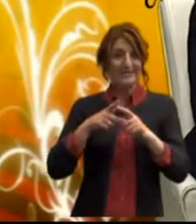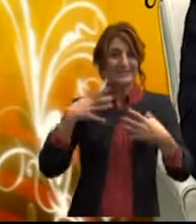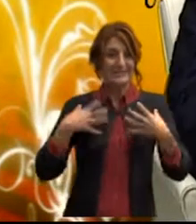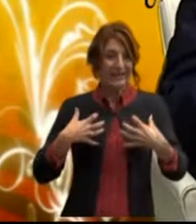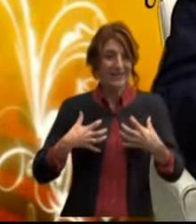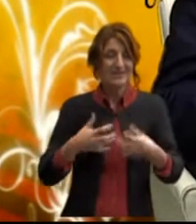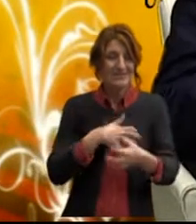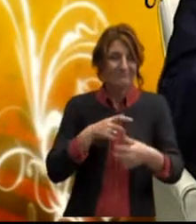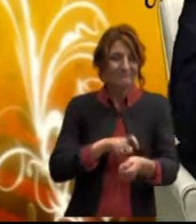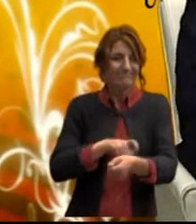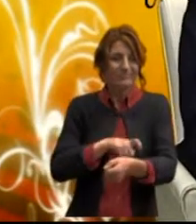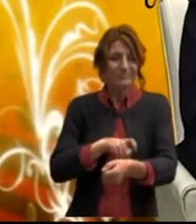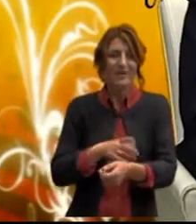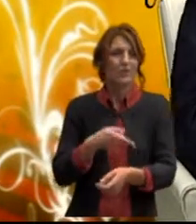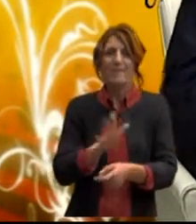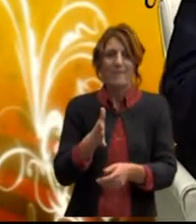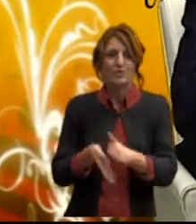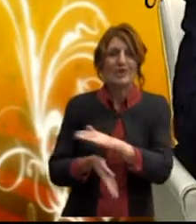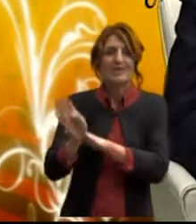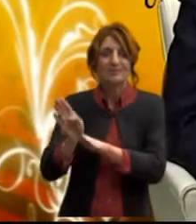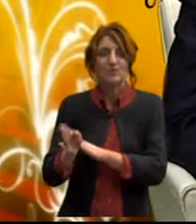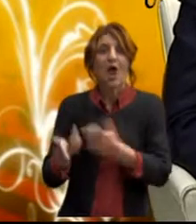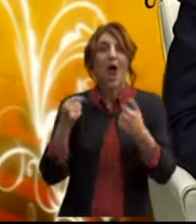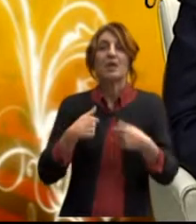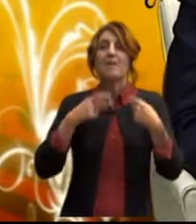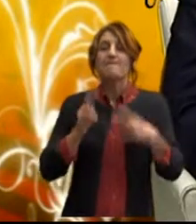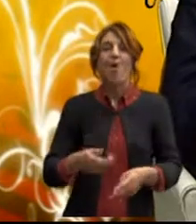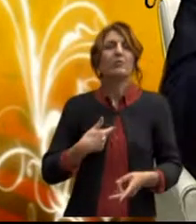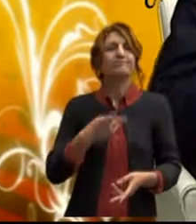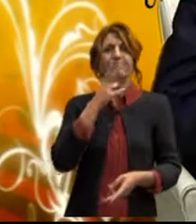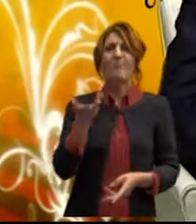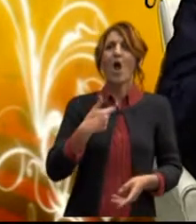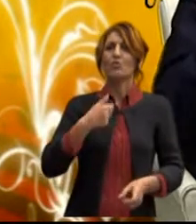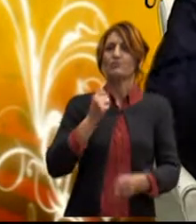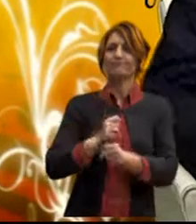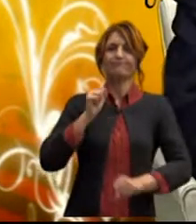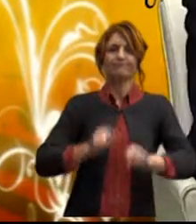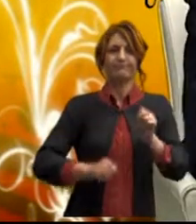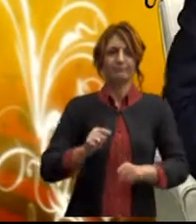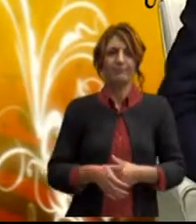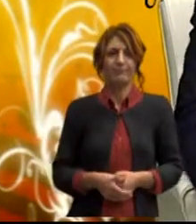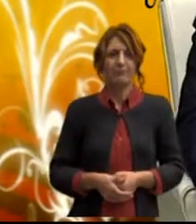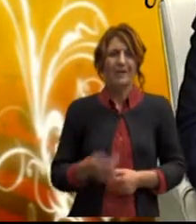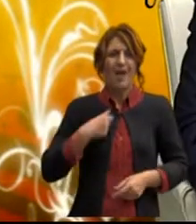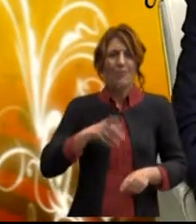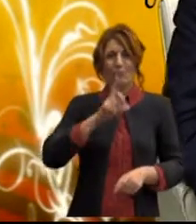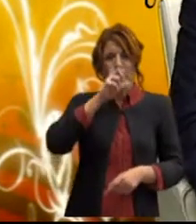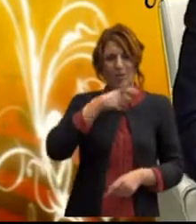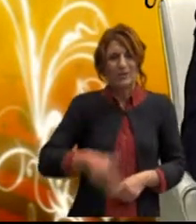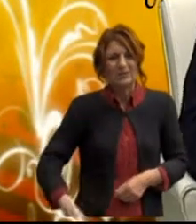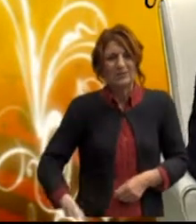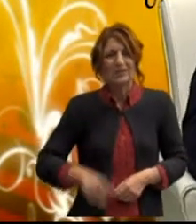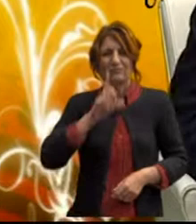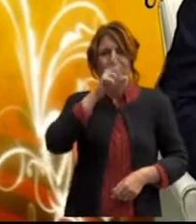može izbjeći, ali mi možemo odlučivati kako ćemo reagirati na stres. Dakle, ja sad mogu imati razno razne bolove, jer me bole